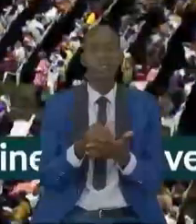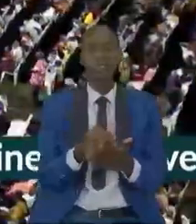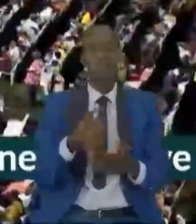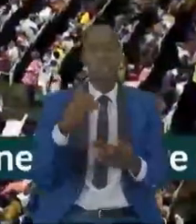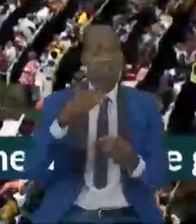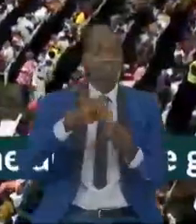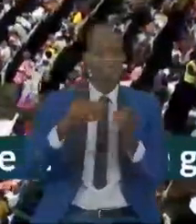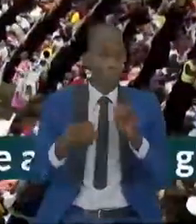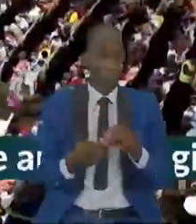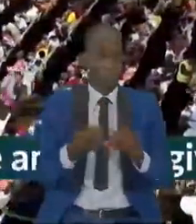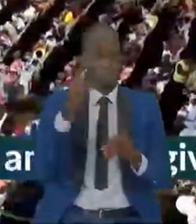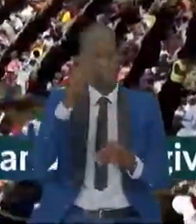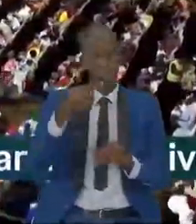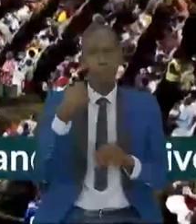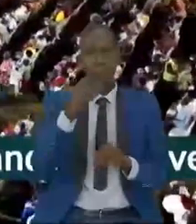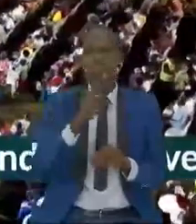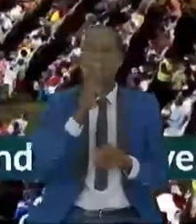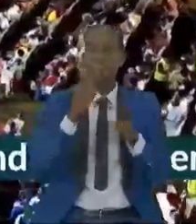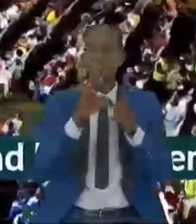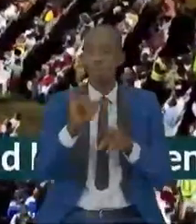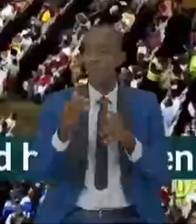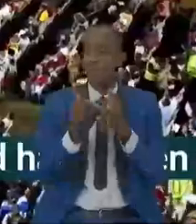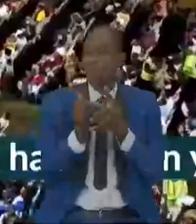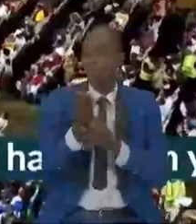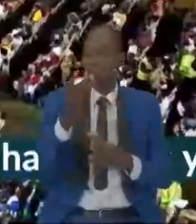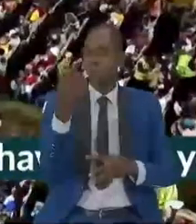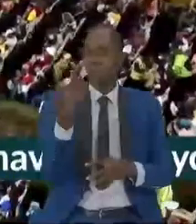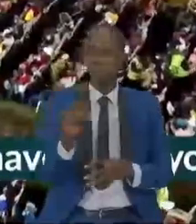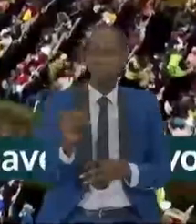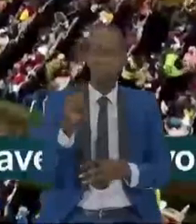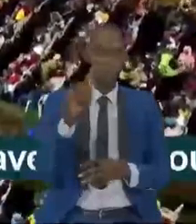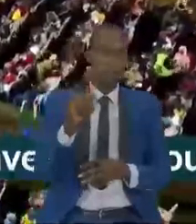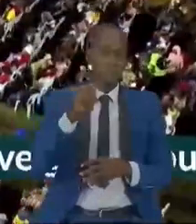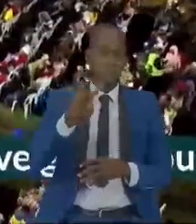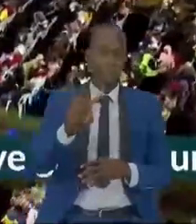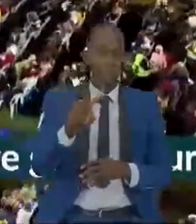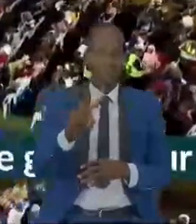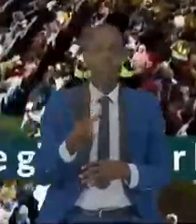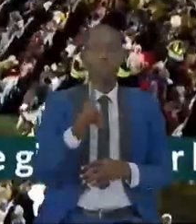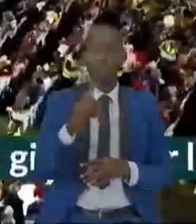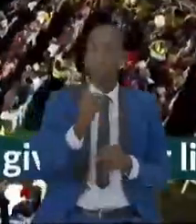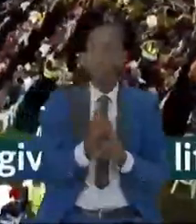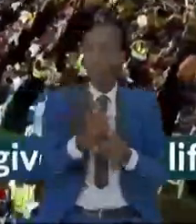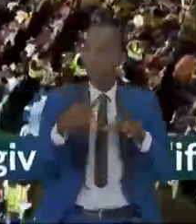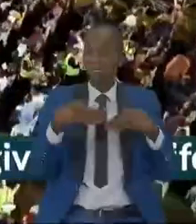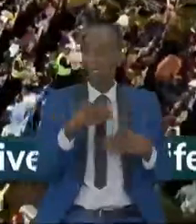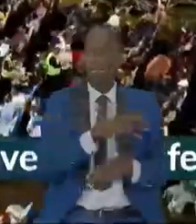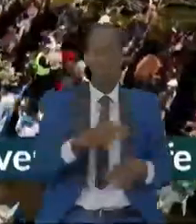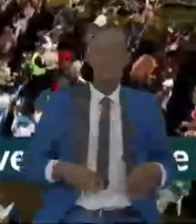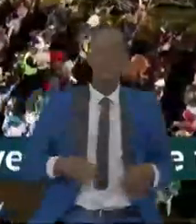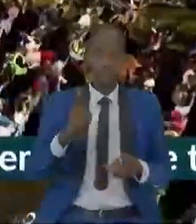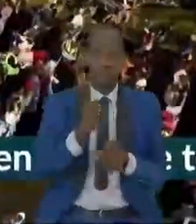234-915-44-9202. Ceux qui sont à la radio, à la télé et qui viennent de donner leur vie au